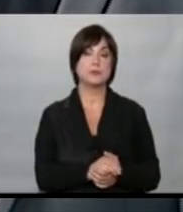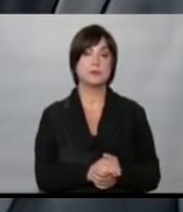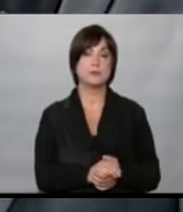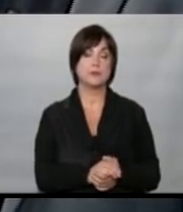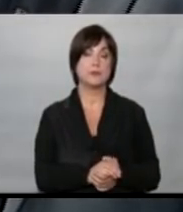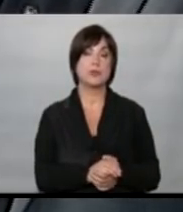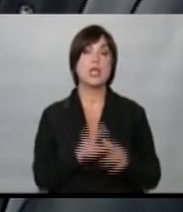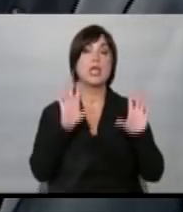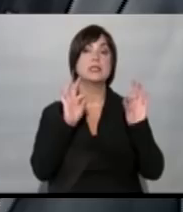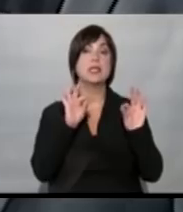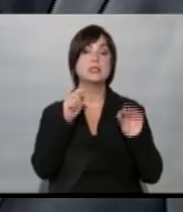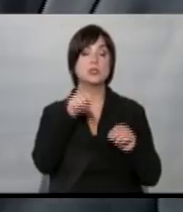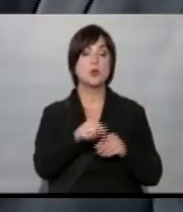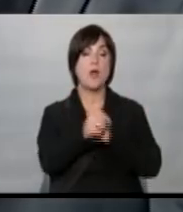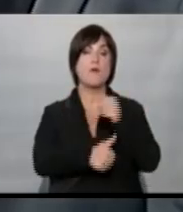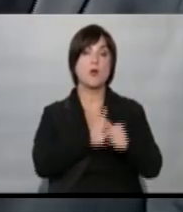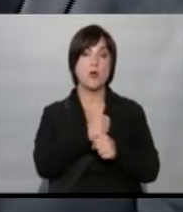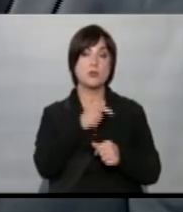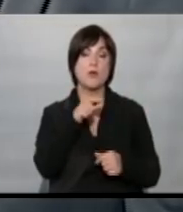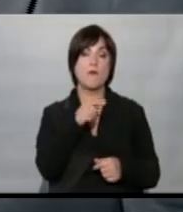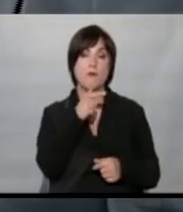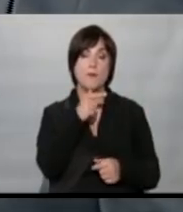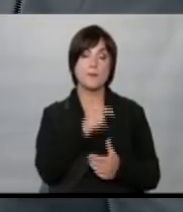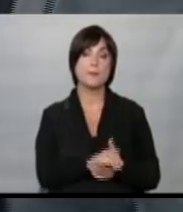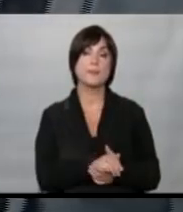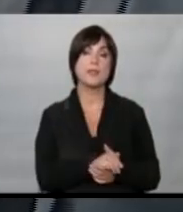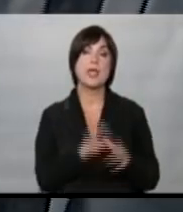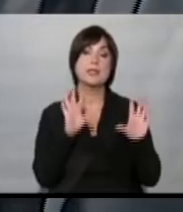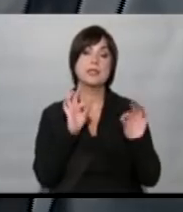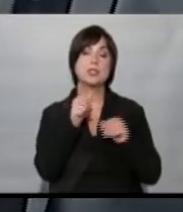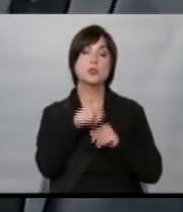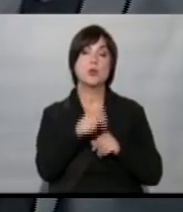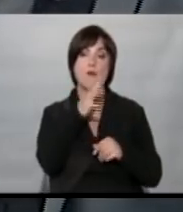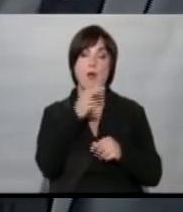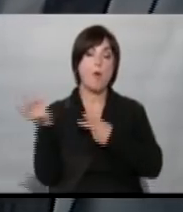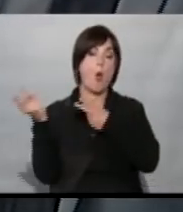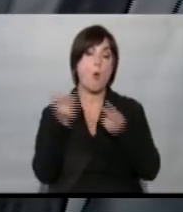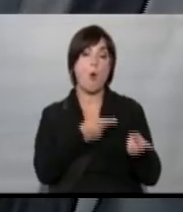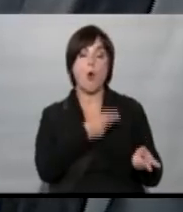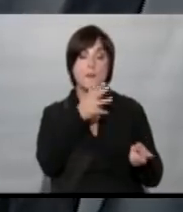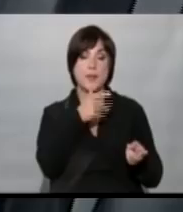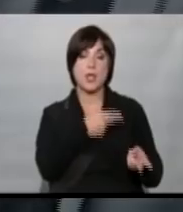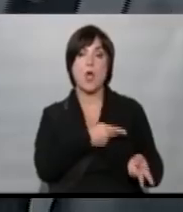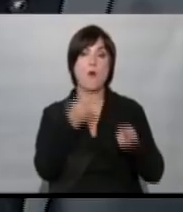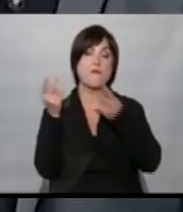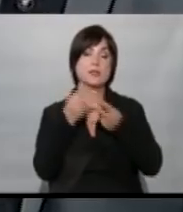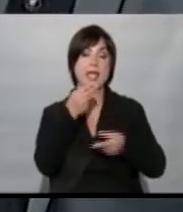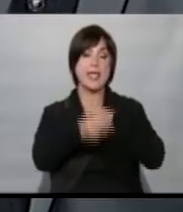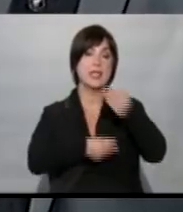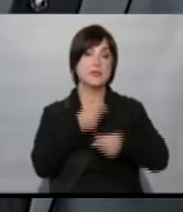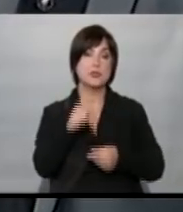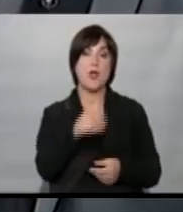ги остава да не било продавате патриотизам. Не, не, не, 10 години од Македонија увезувам и инвестирам